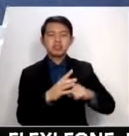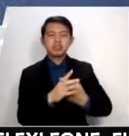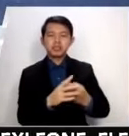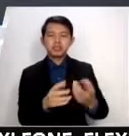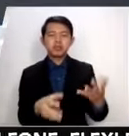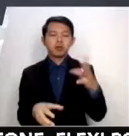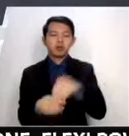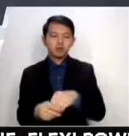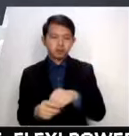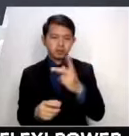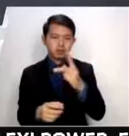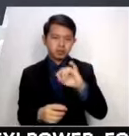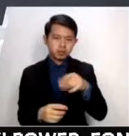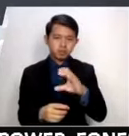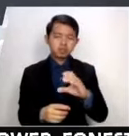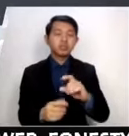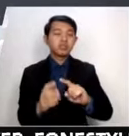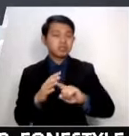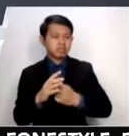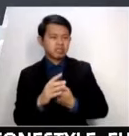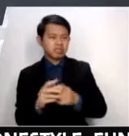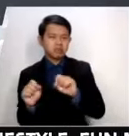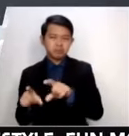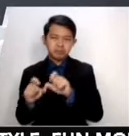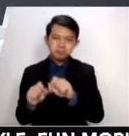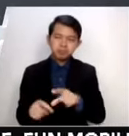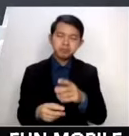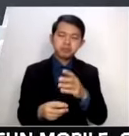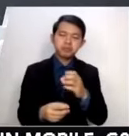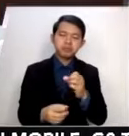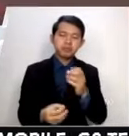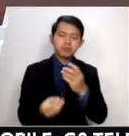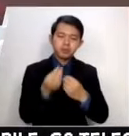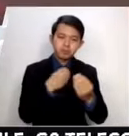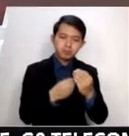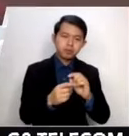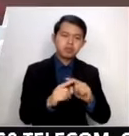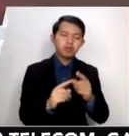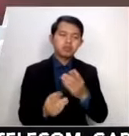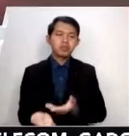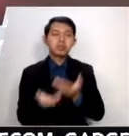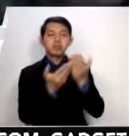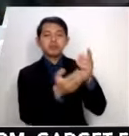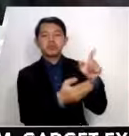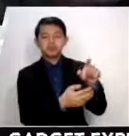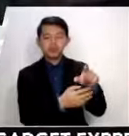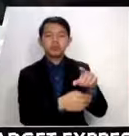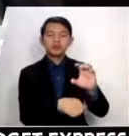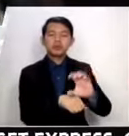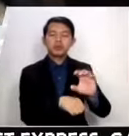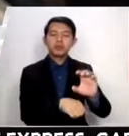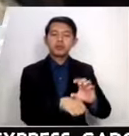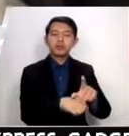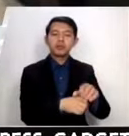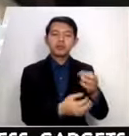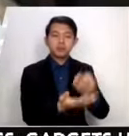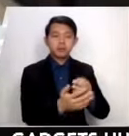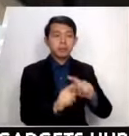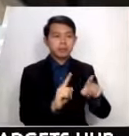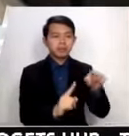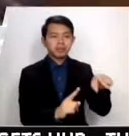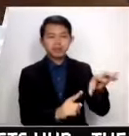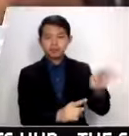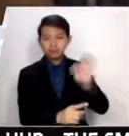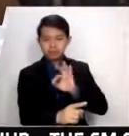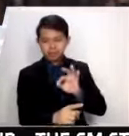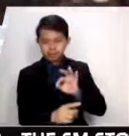biskwit at nungungulekta ng donasyon para i-remit sa grupo. Pero kalaunan, napili siyang maging bahagi ng close-in pastoral na nagsisilbi